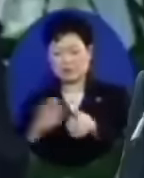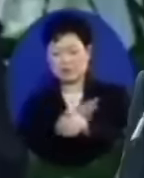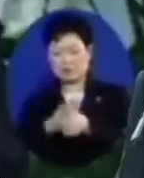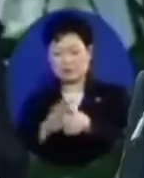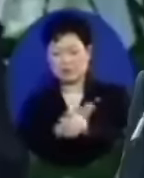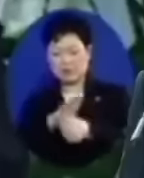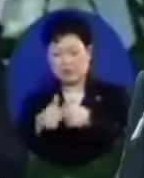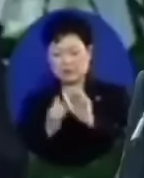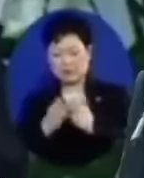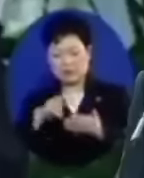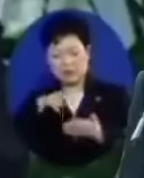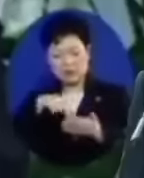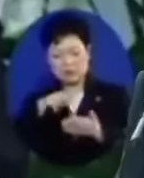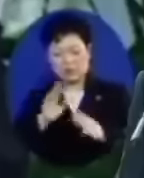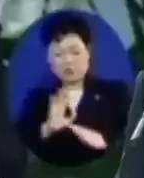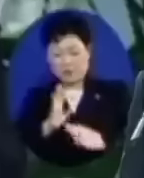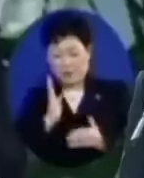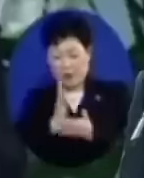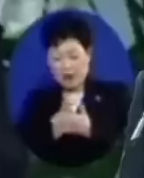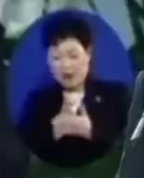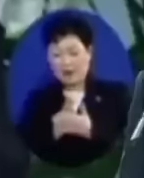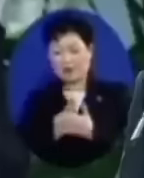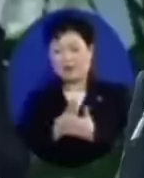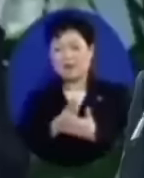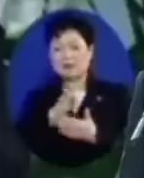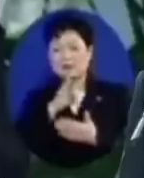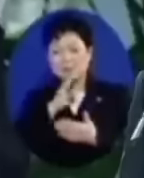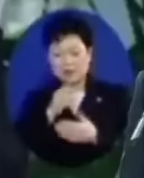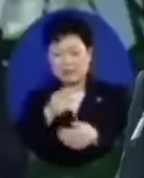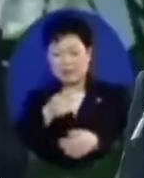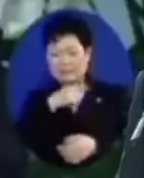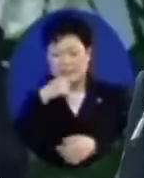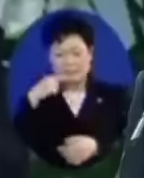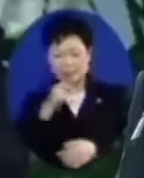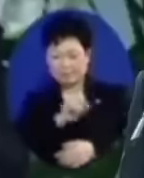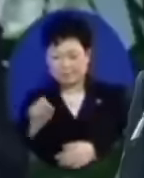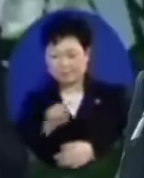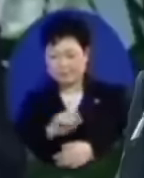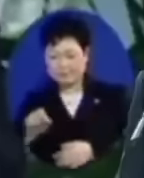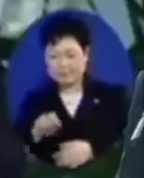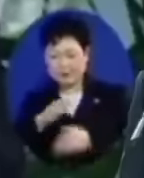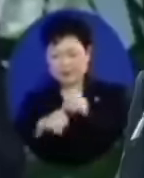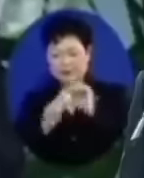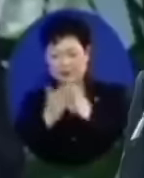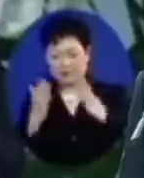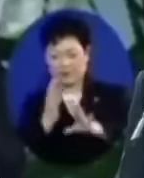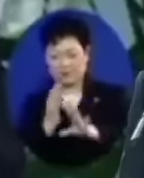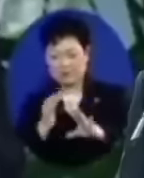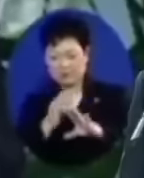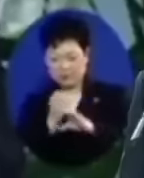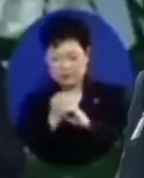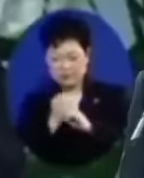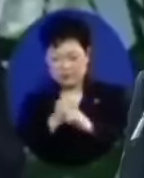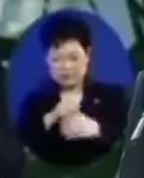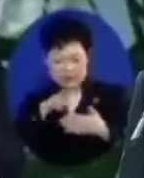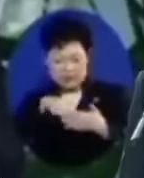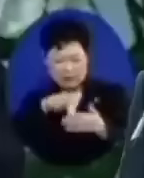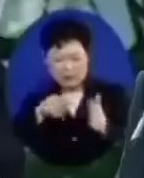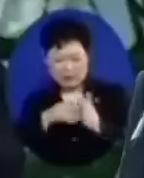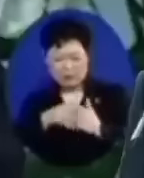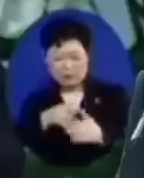읽으면서 두려워하지 말라는 말만 줄을 끊었습니다. 그리고 성경 전체를 다 읽고 난 다음 줄을 끊은